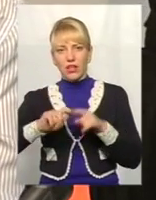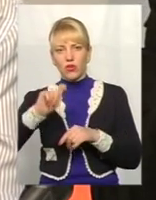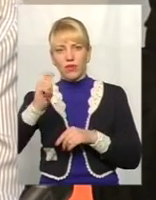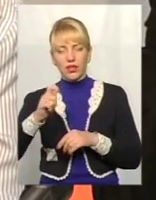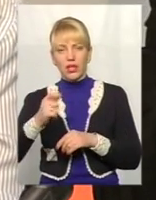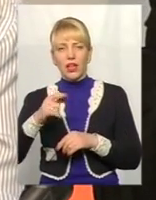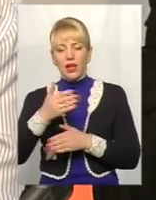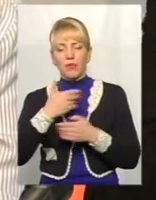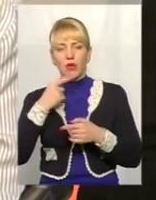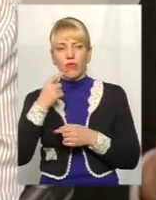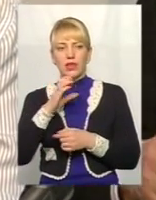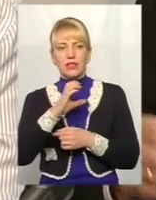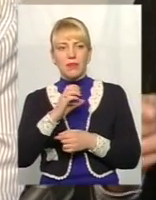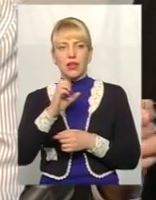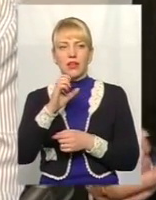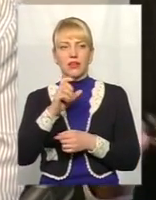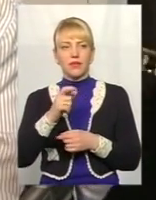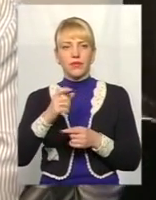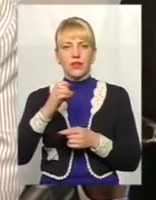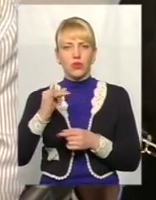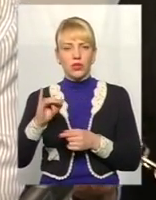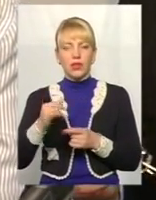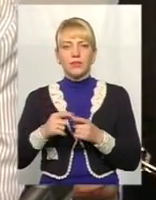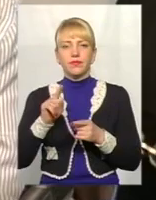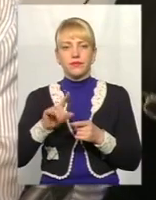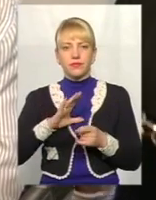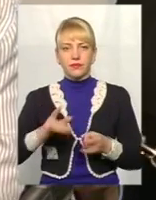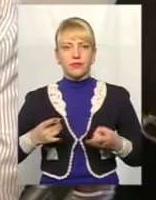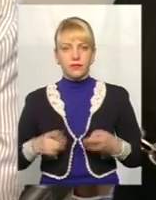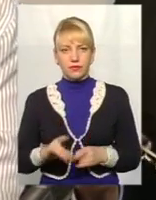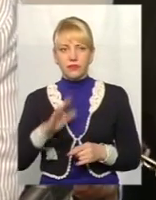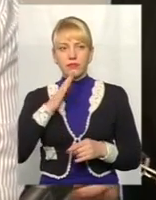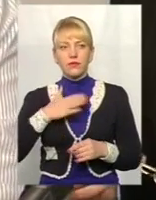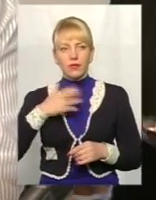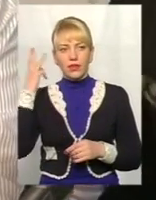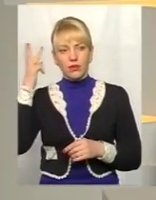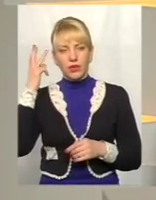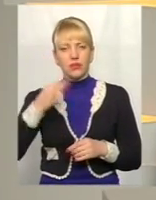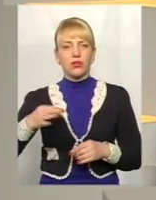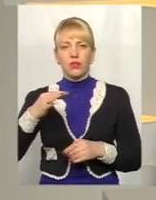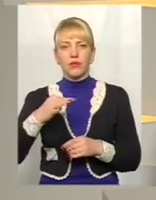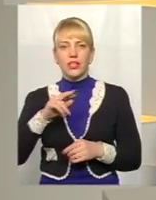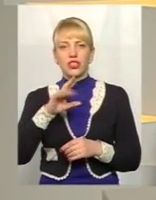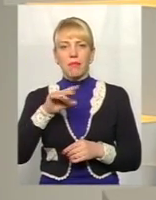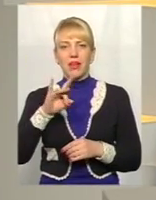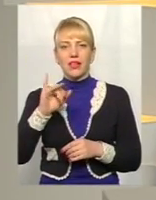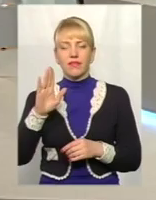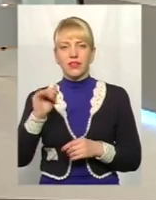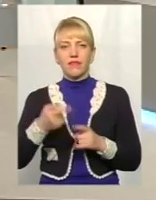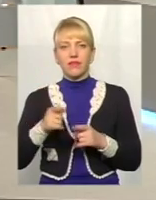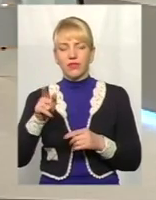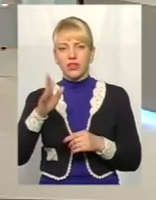про Семена Ароновича Вайсблая, який був уродженцем нашої Хмельницької області Щемирець, він був